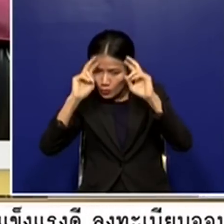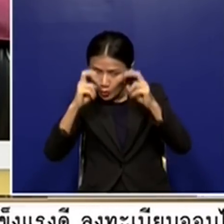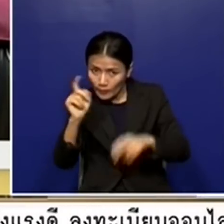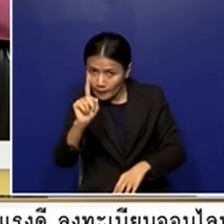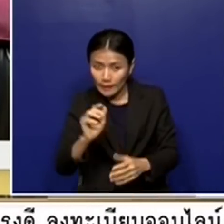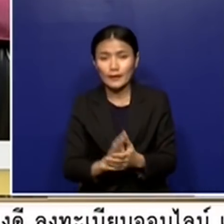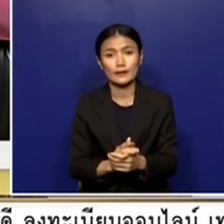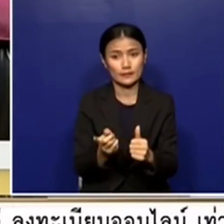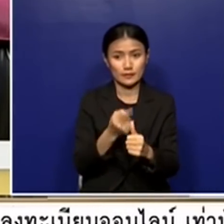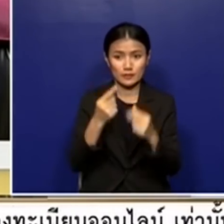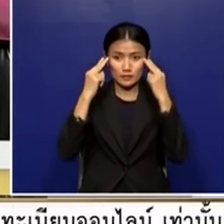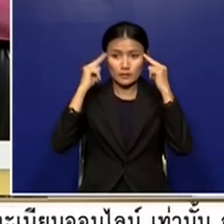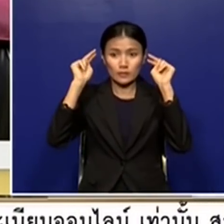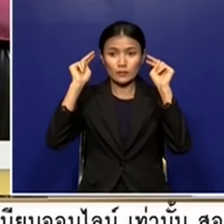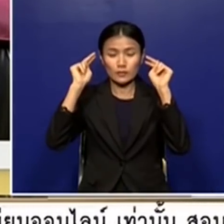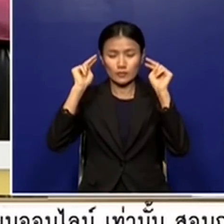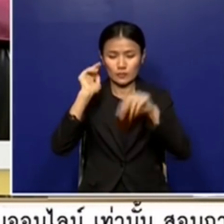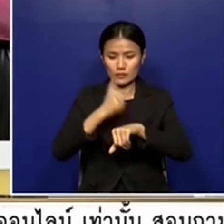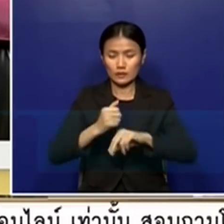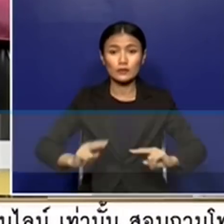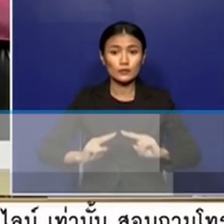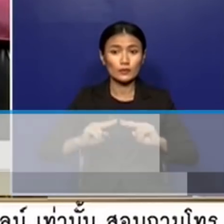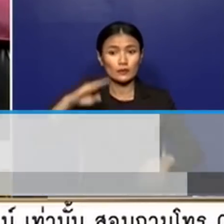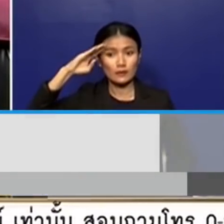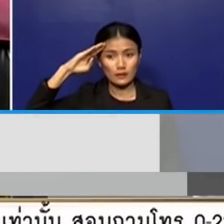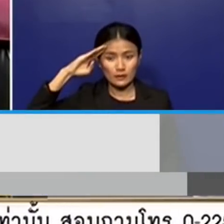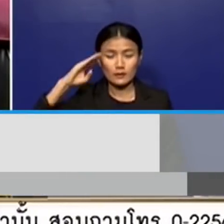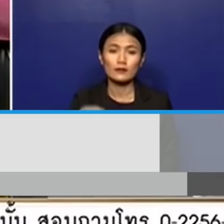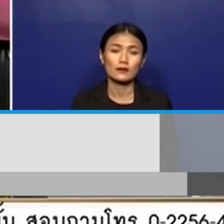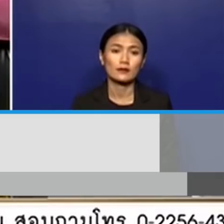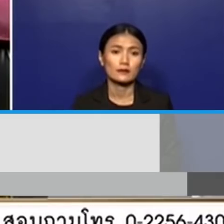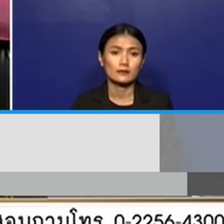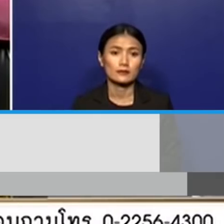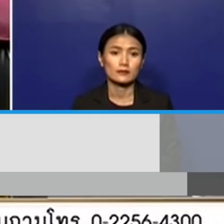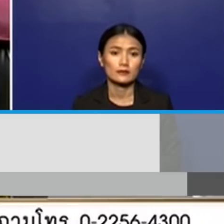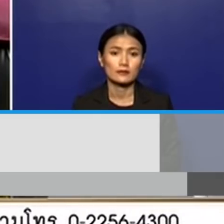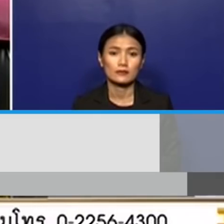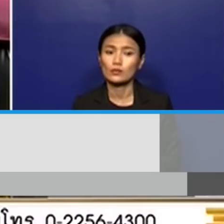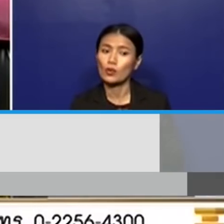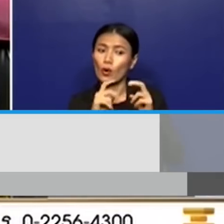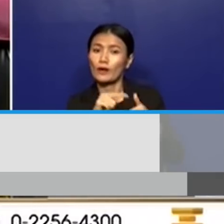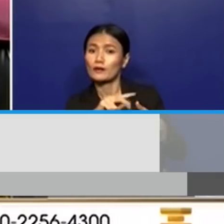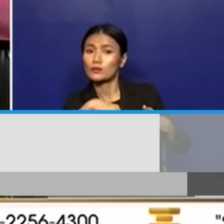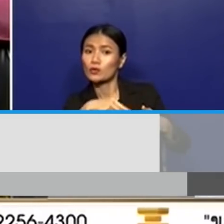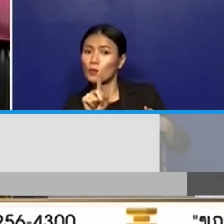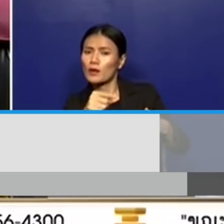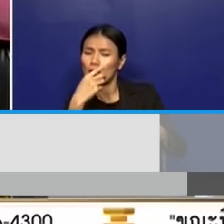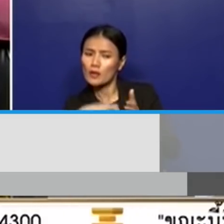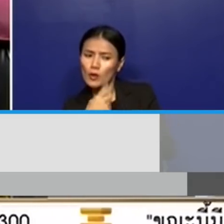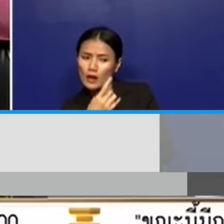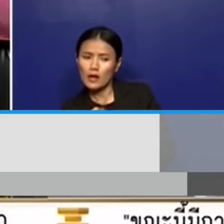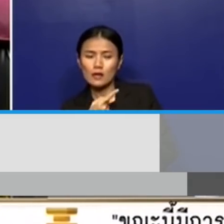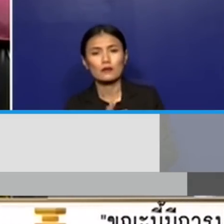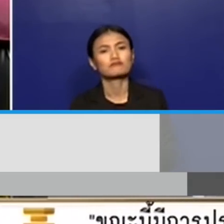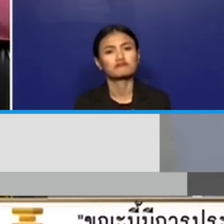พลเอกประยุทธ์จันทร์โอชานายกรัฐมนตรีและรัฐมนตรีว่าการกระทรวงกลาโหมบริหารราชการแผ่นดินล้มเหล